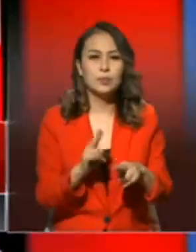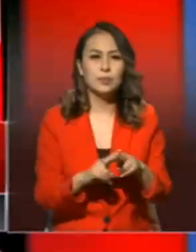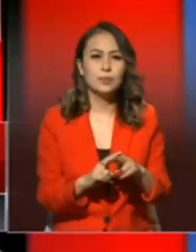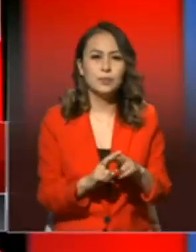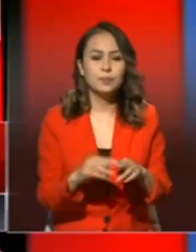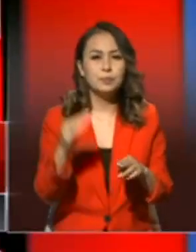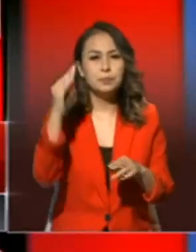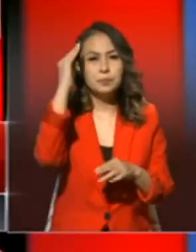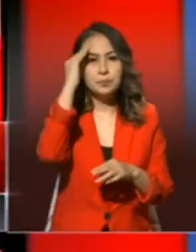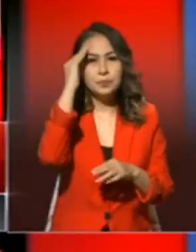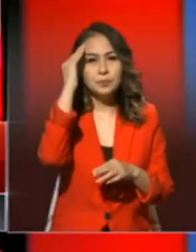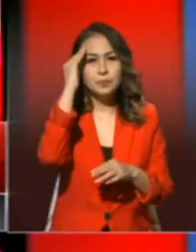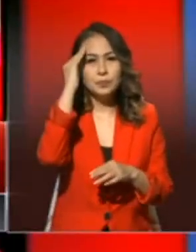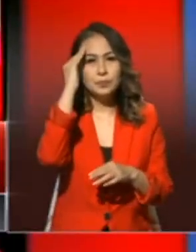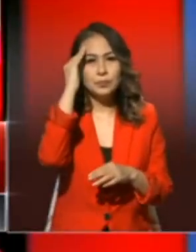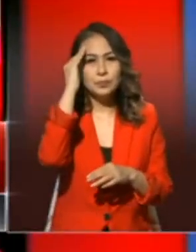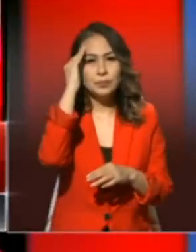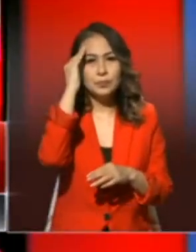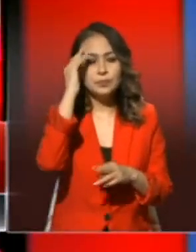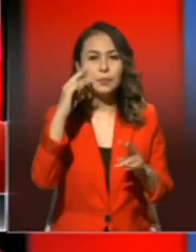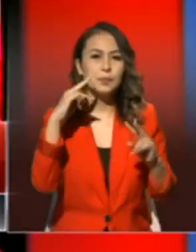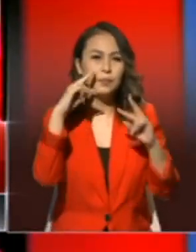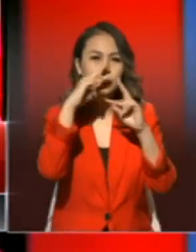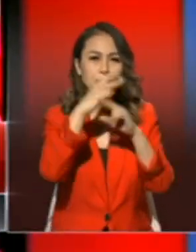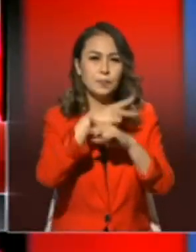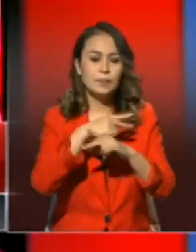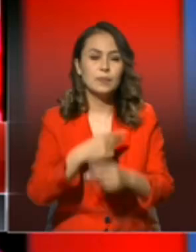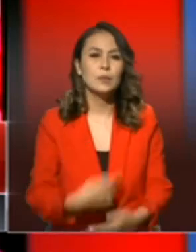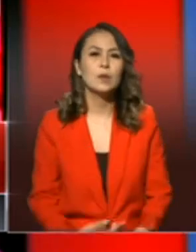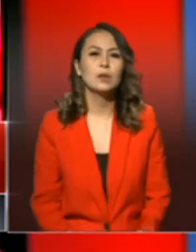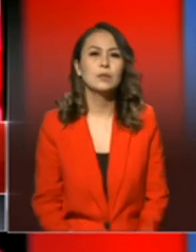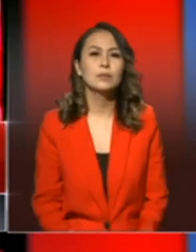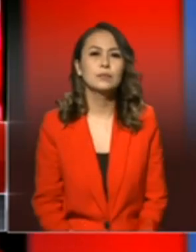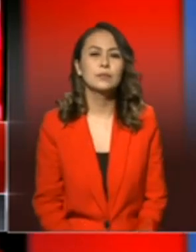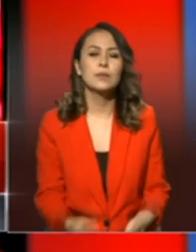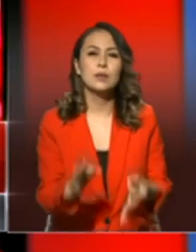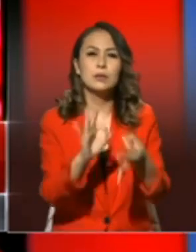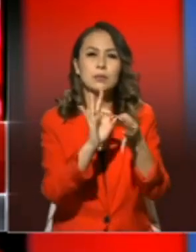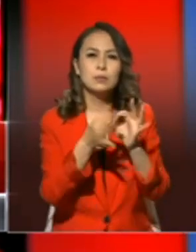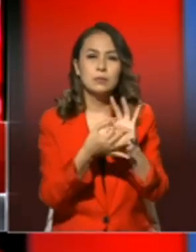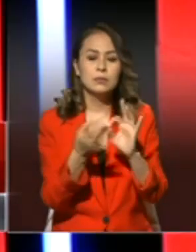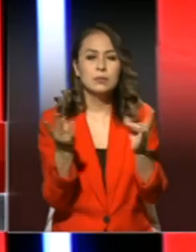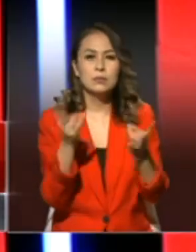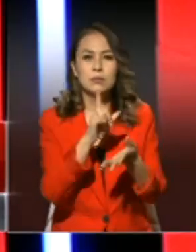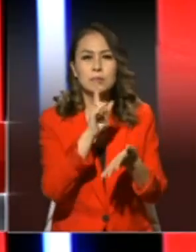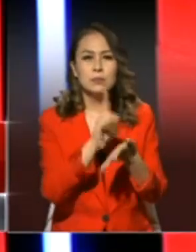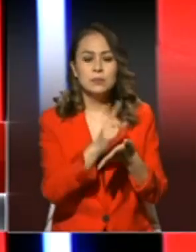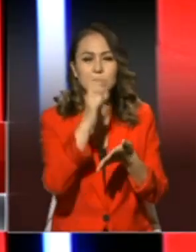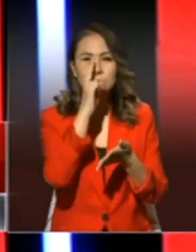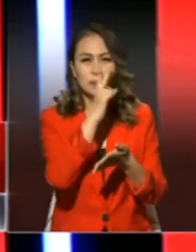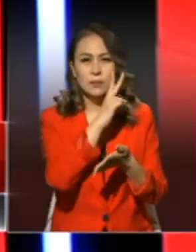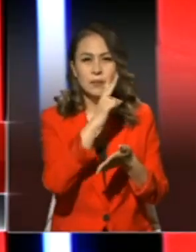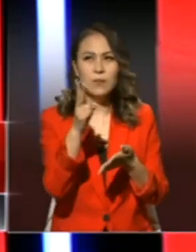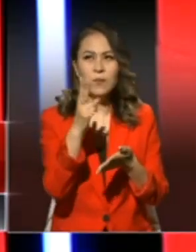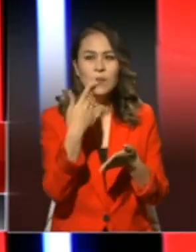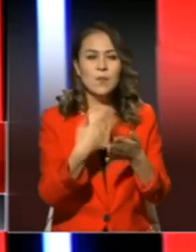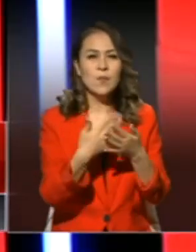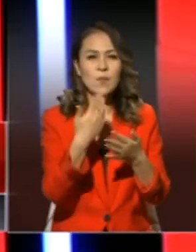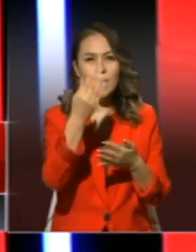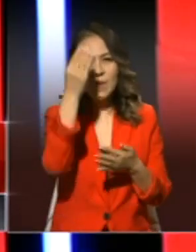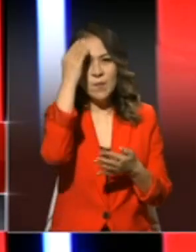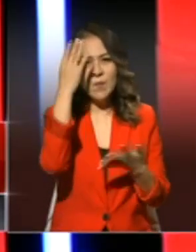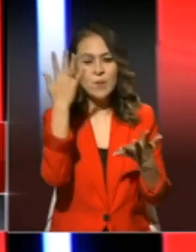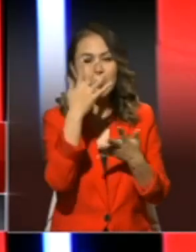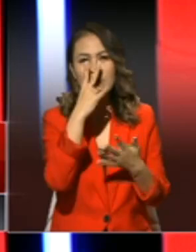кісінің пікірі қате деп санаймыз. Тетіктерін қарастыру керек деді ғой. Абылай мырза, сіздің ойыңызша қандай